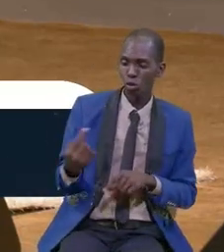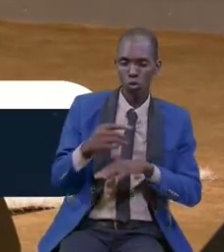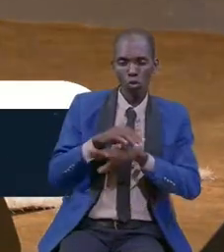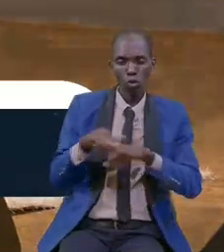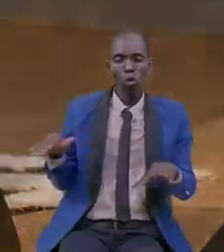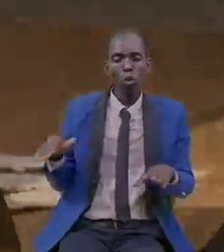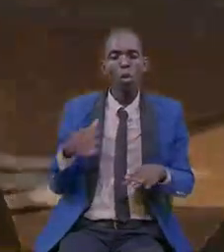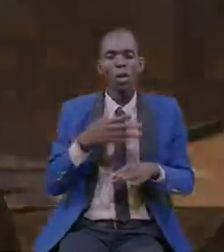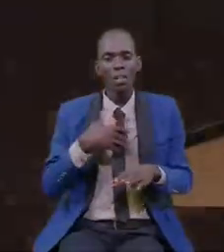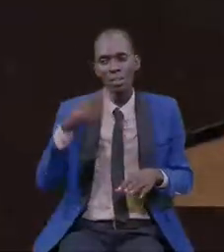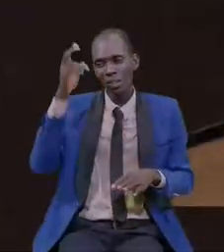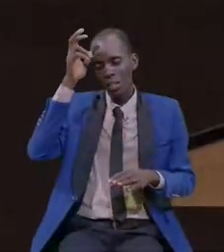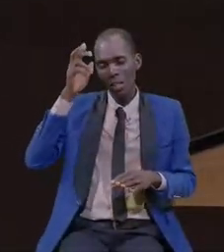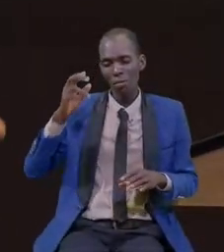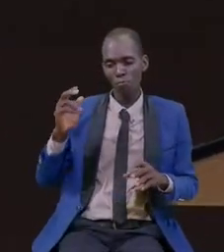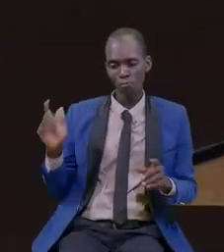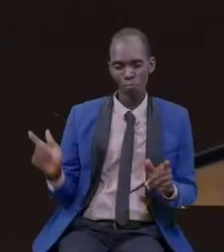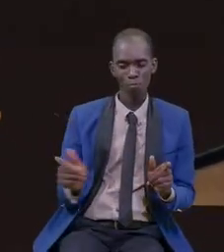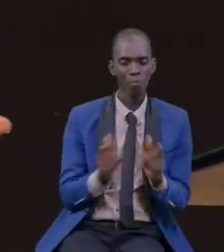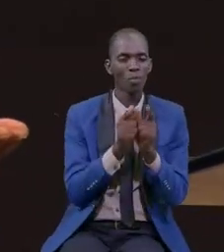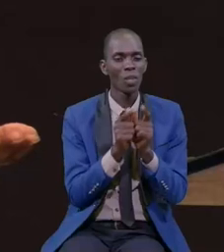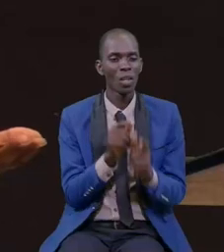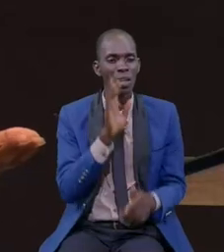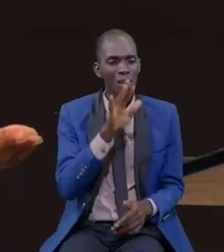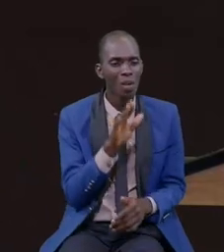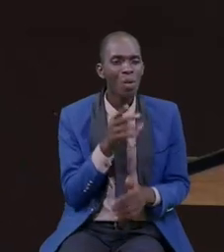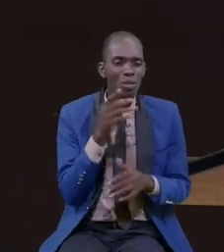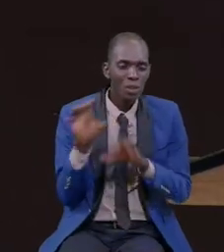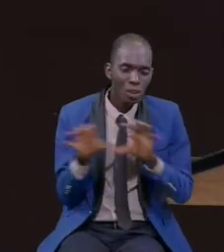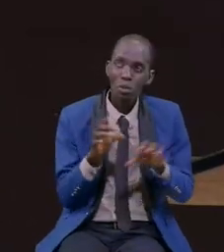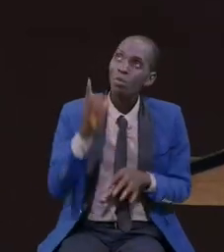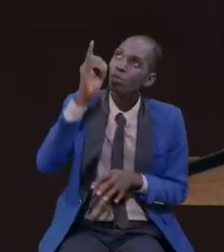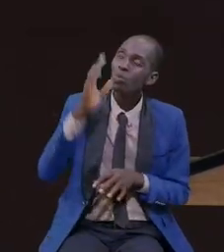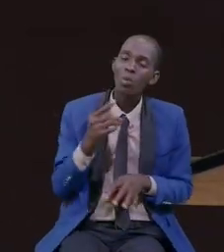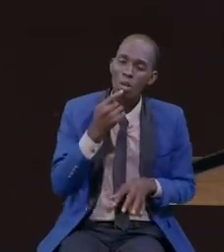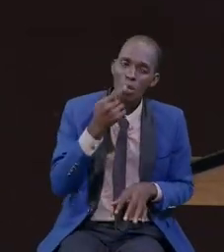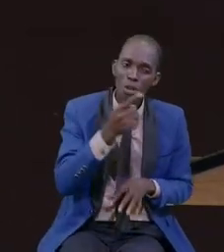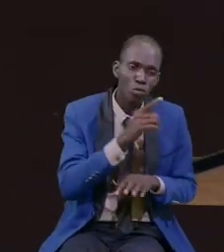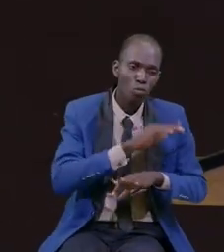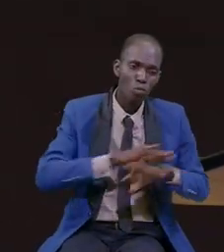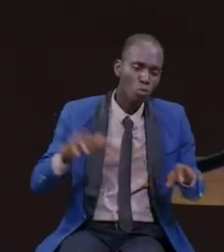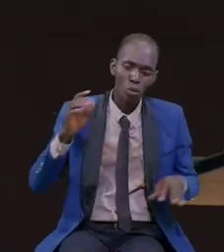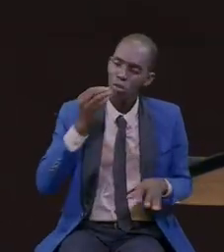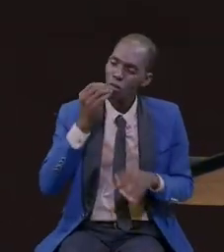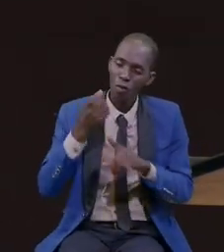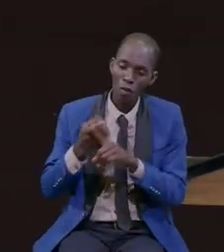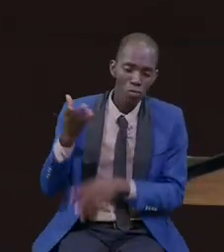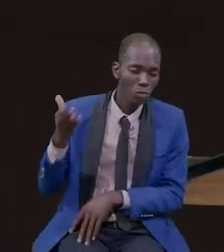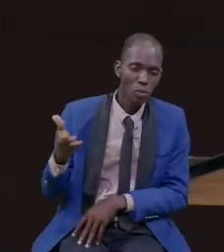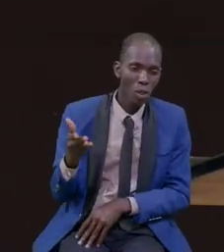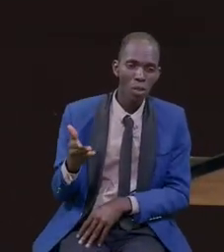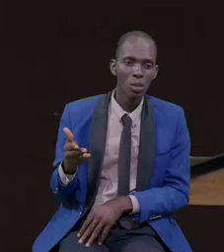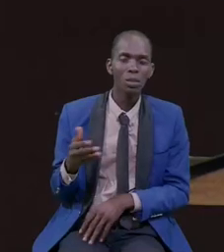a vraiment dit et elle va dire oui elle a répondu oui Dieu a dit ne devons pas ne devons même pas